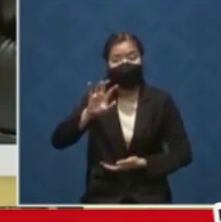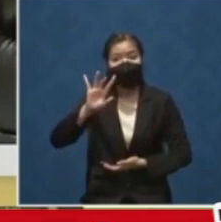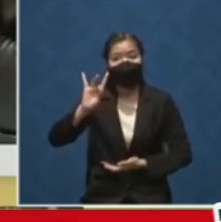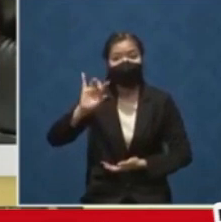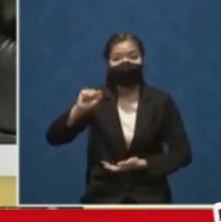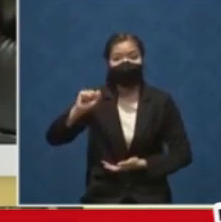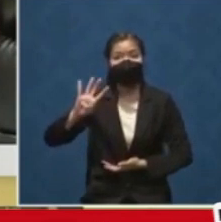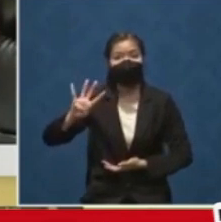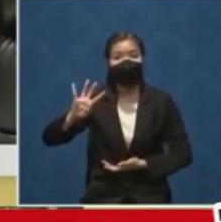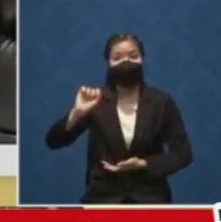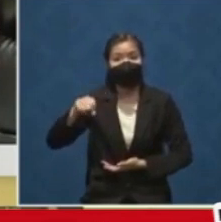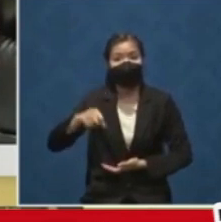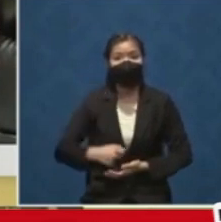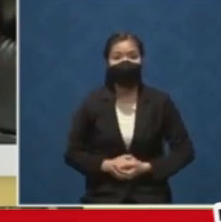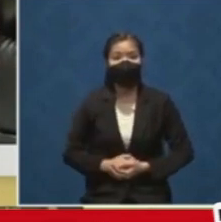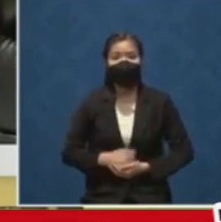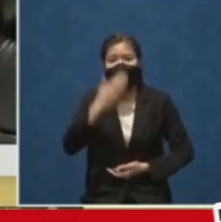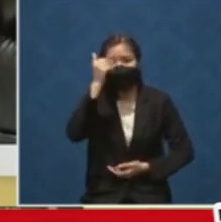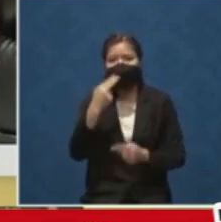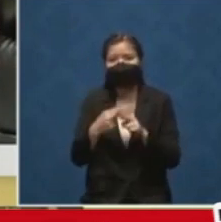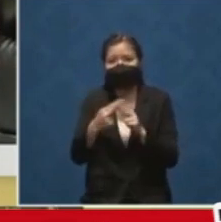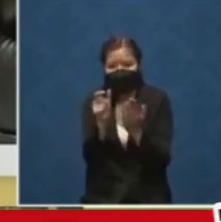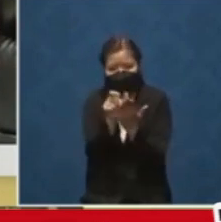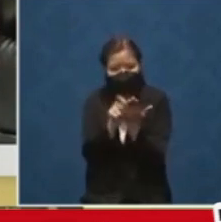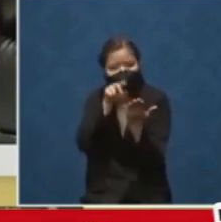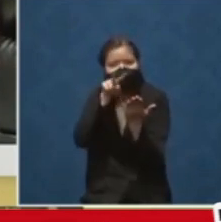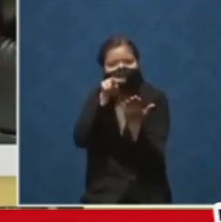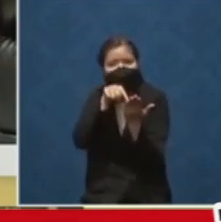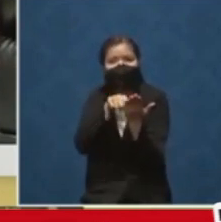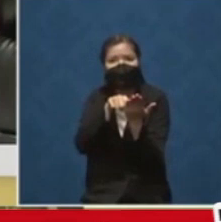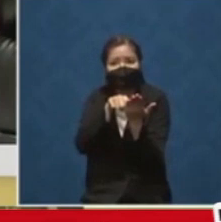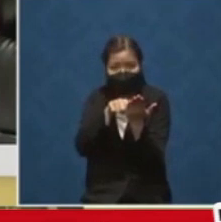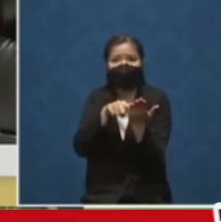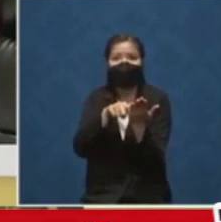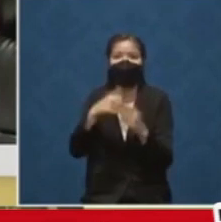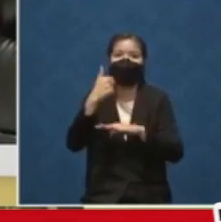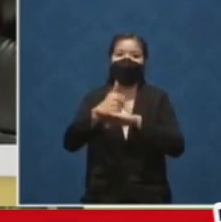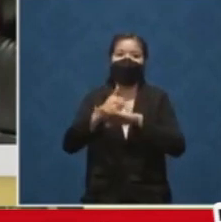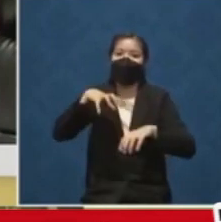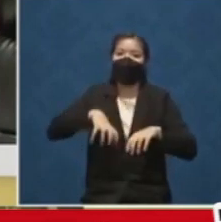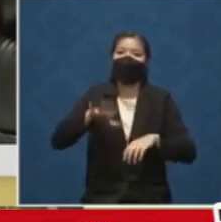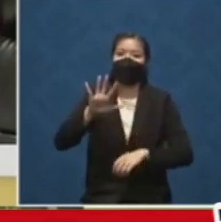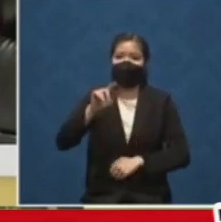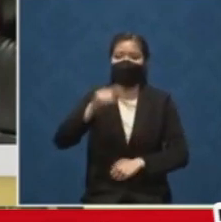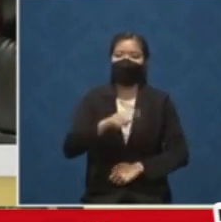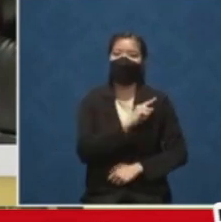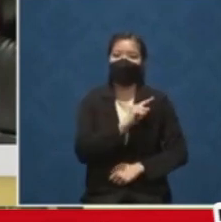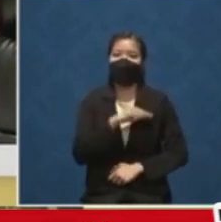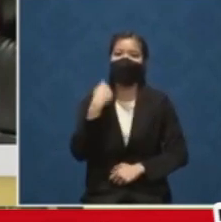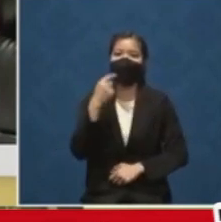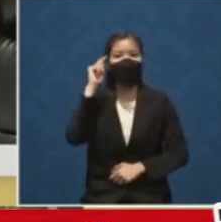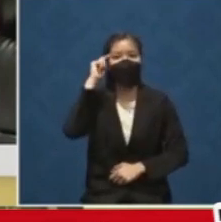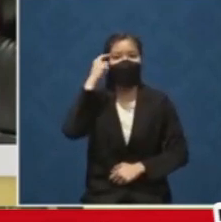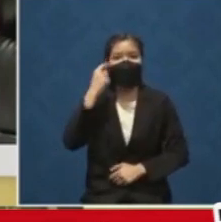ประกาศสองชื่อซ้ำกนเลยท่ตรวจสอบเลยเรื่องนี้ผู้ปจาการภาค 5 ต้องรัไปชอบด้วยจะเป็นใครผมไม่ทราบ